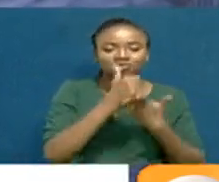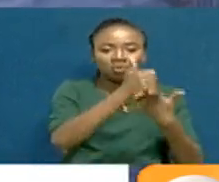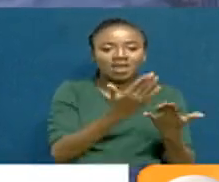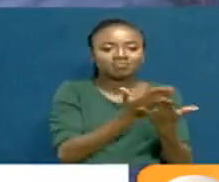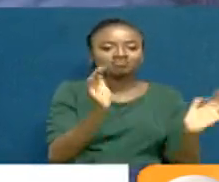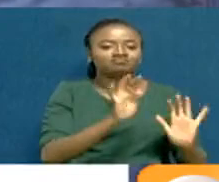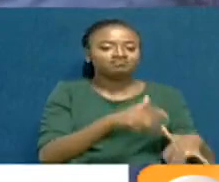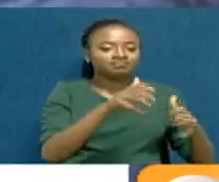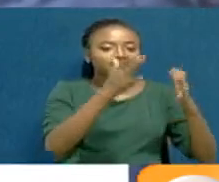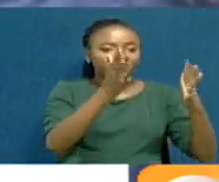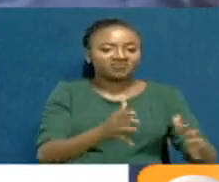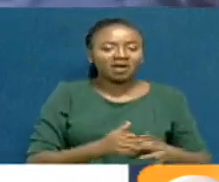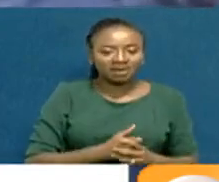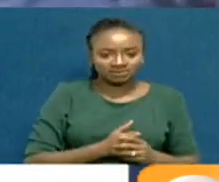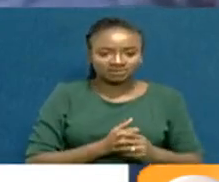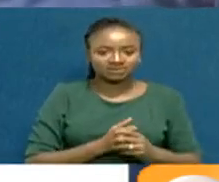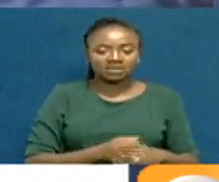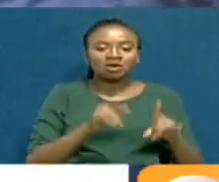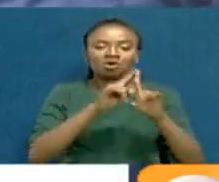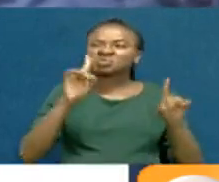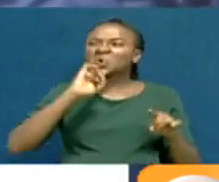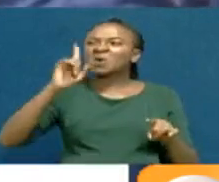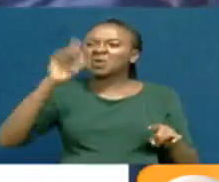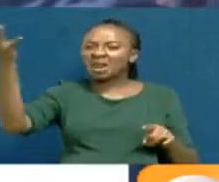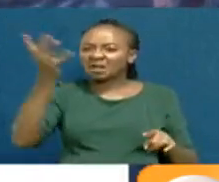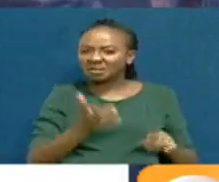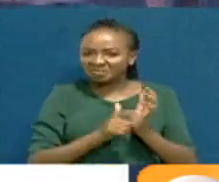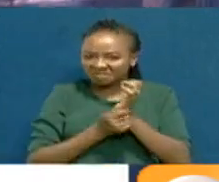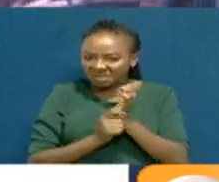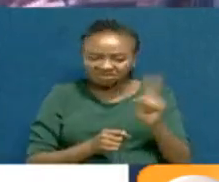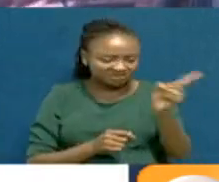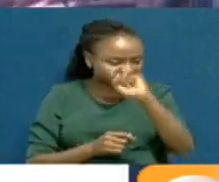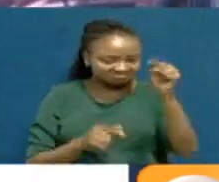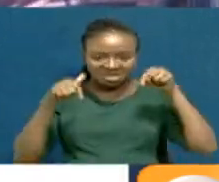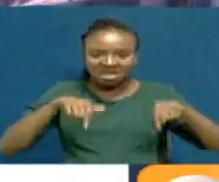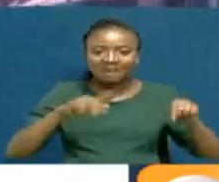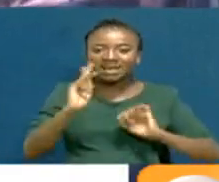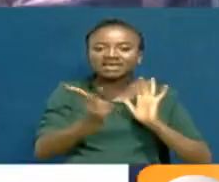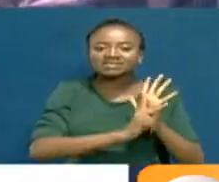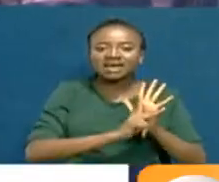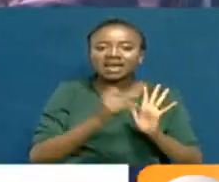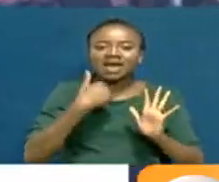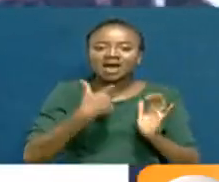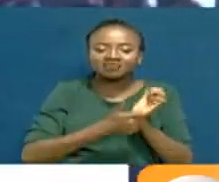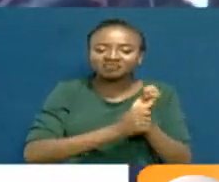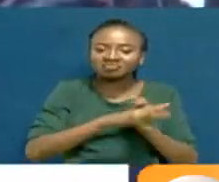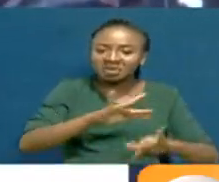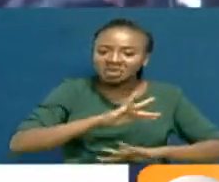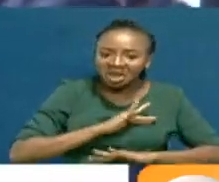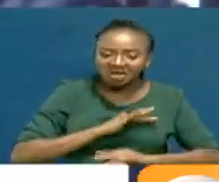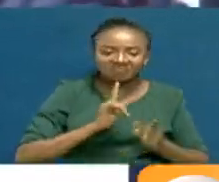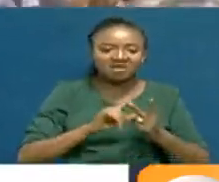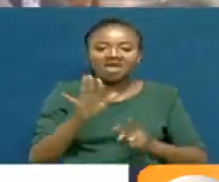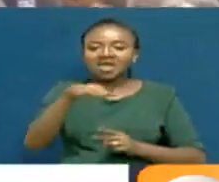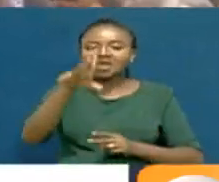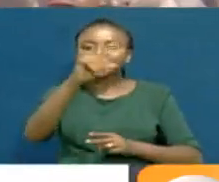ya kuleta mahindi kutoka ngambo lazima isimamishwe. Kuna mahindi ya kutosha hapa Kitale. Kuna mahindi ya kutosha huko